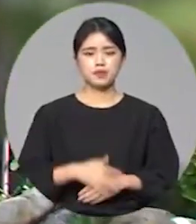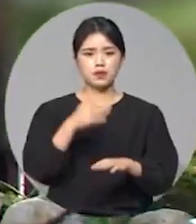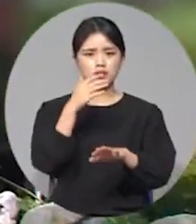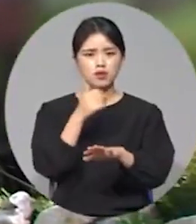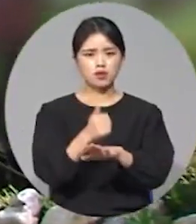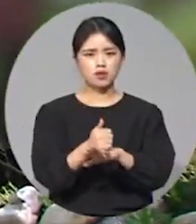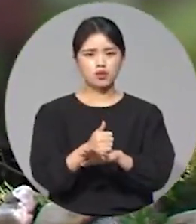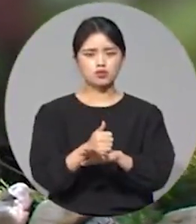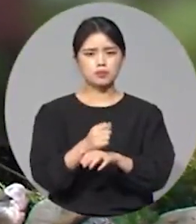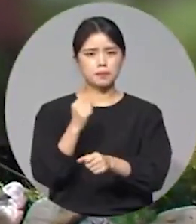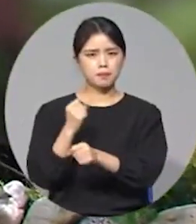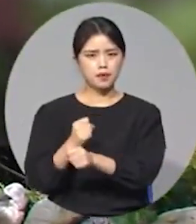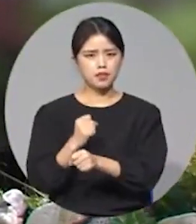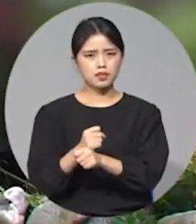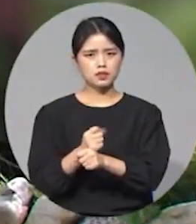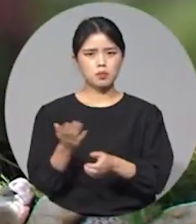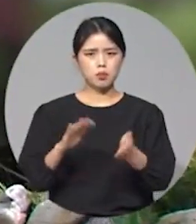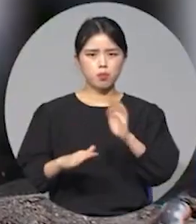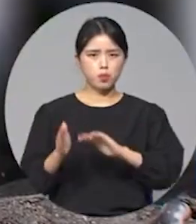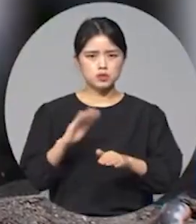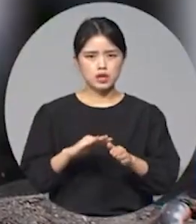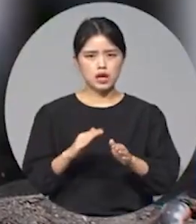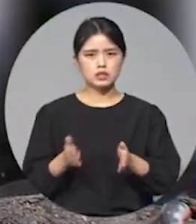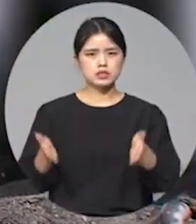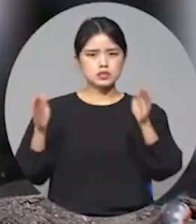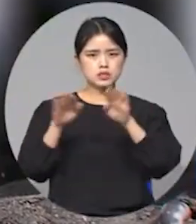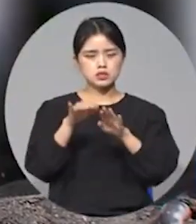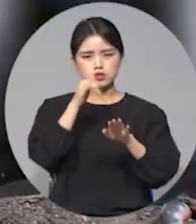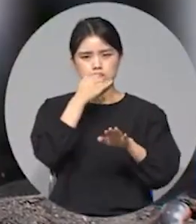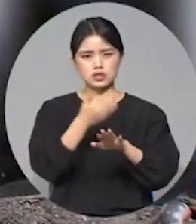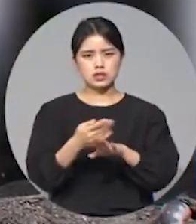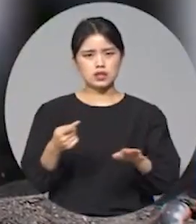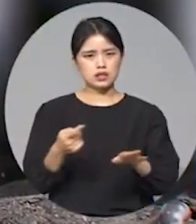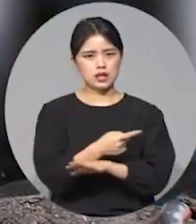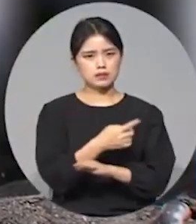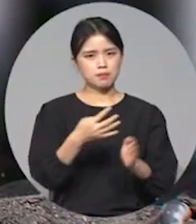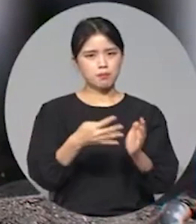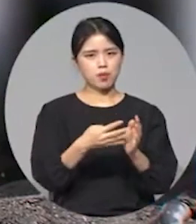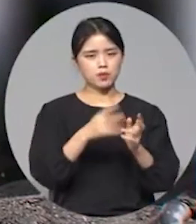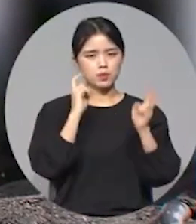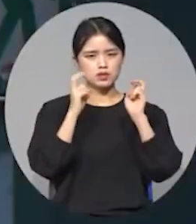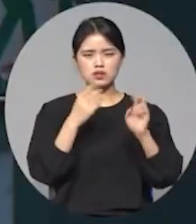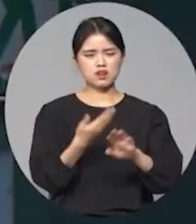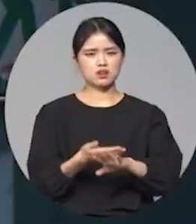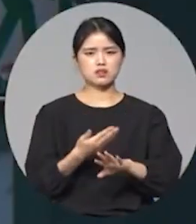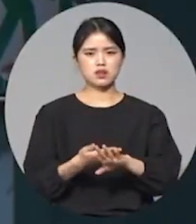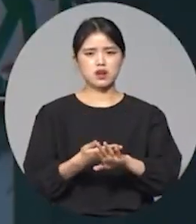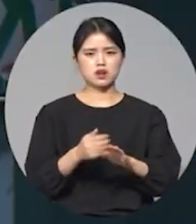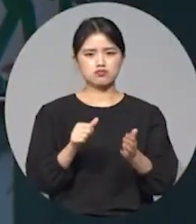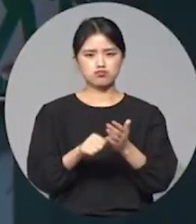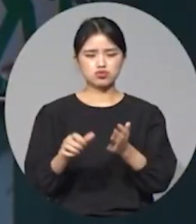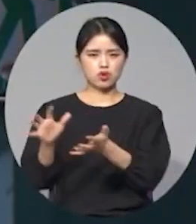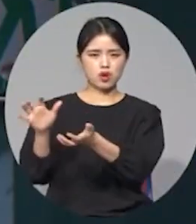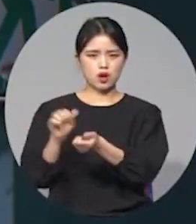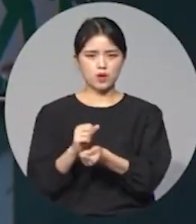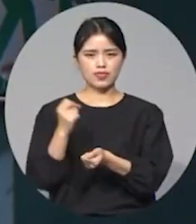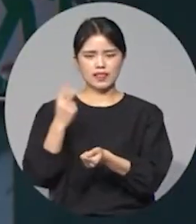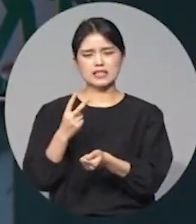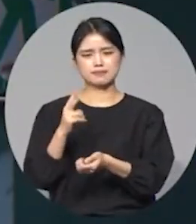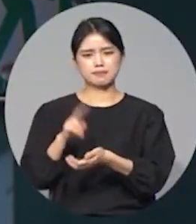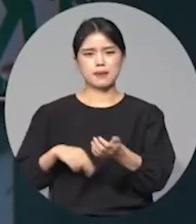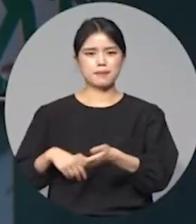결국 생산이나 가공, 포장시설 등을 갖춘 다른 영농조합 법인들과 달리 물건을 떼다